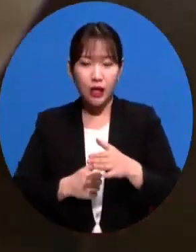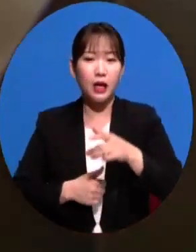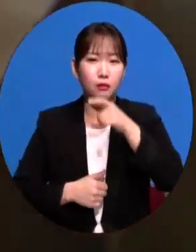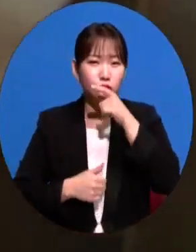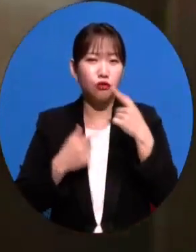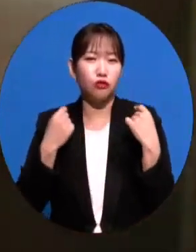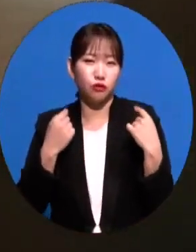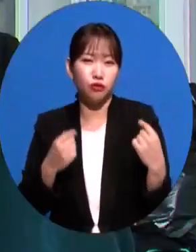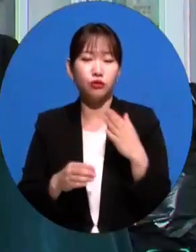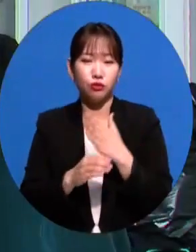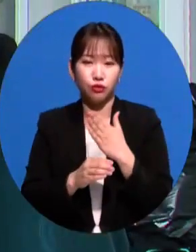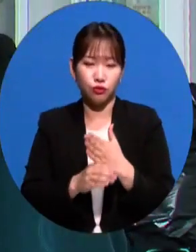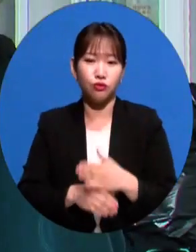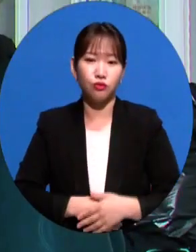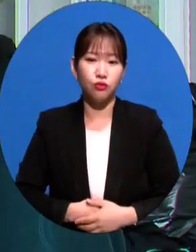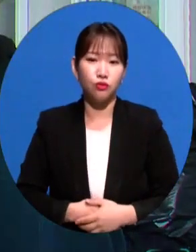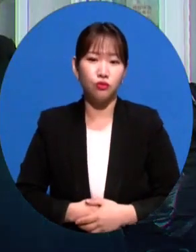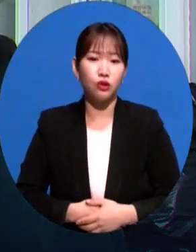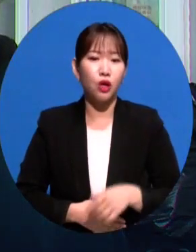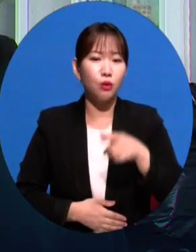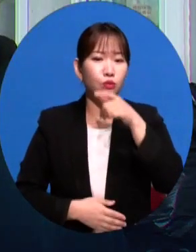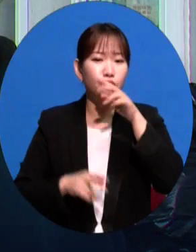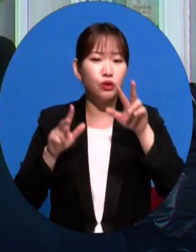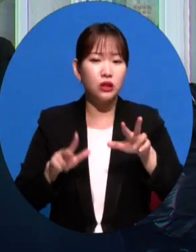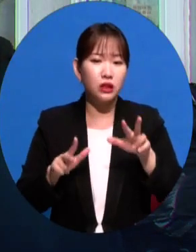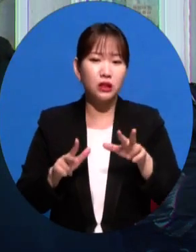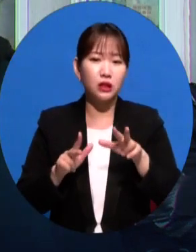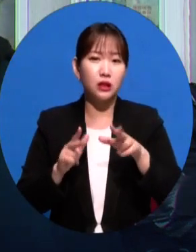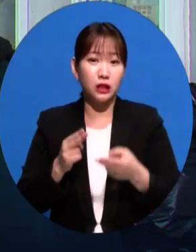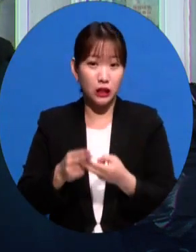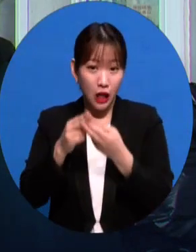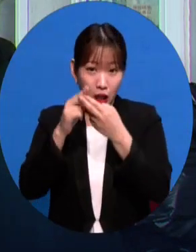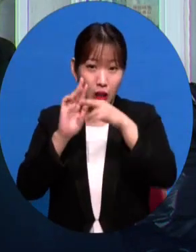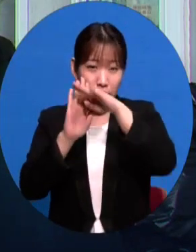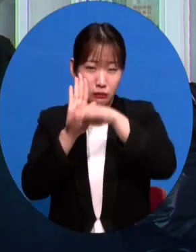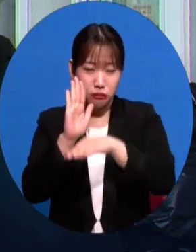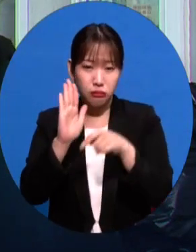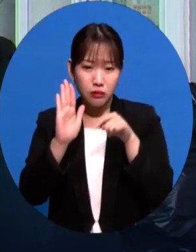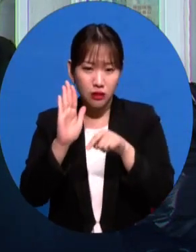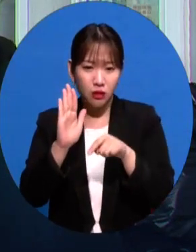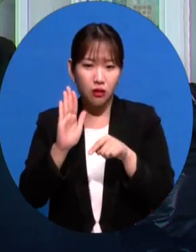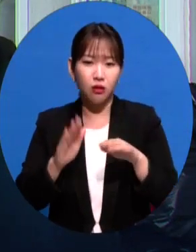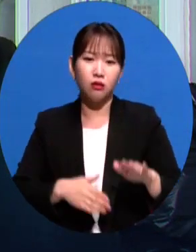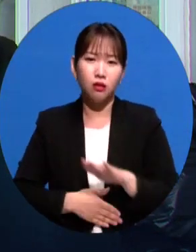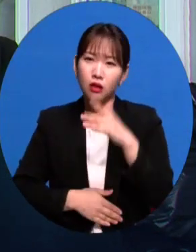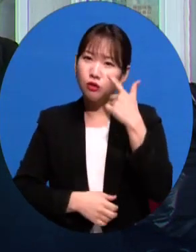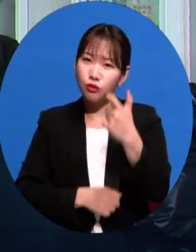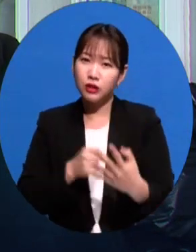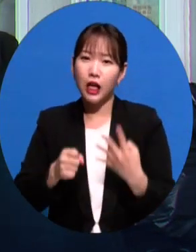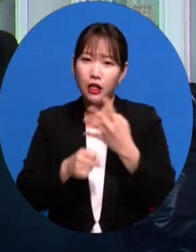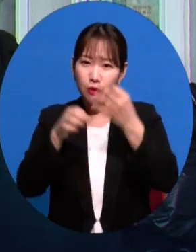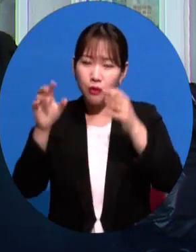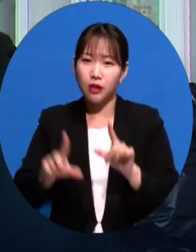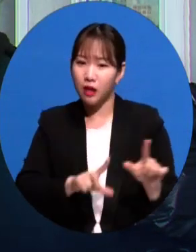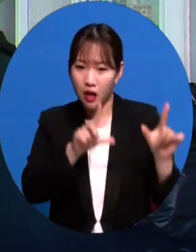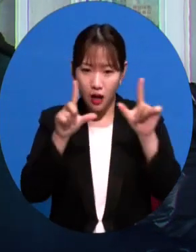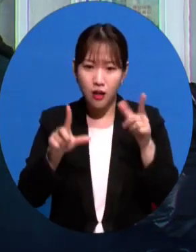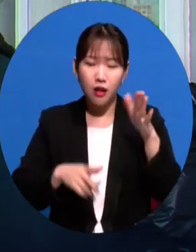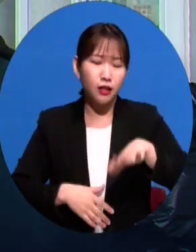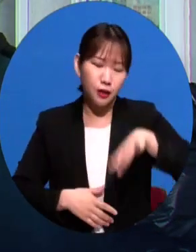유지하는 셈입니다 그 물이 지금 우리 수원지 물이 저정도 있는 것은 지금 우리가 삶 64년 동안 제가